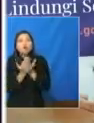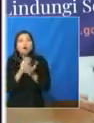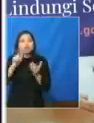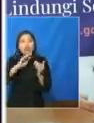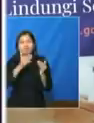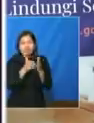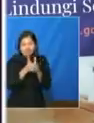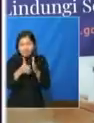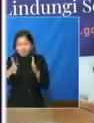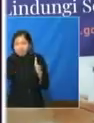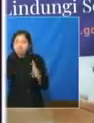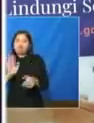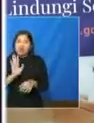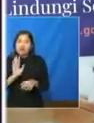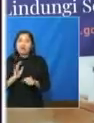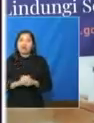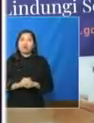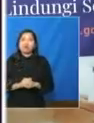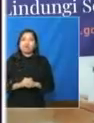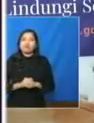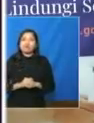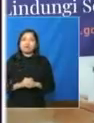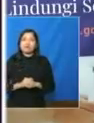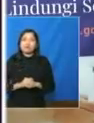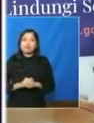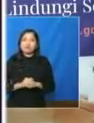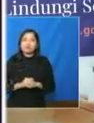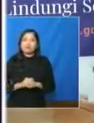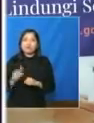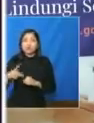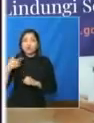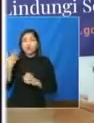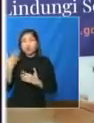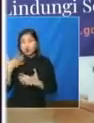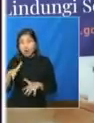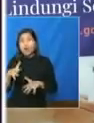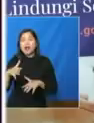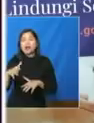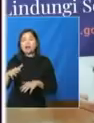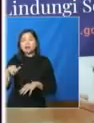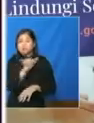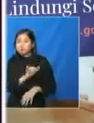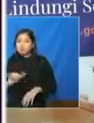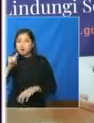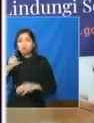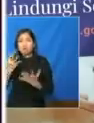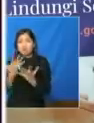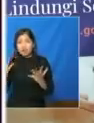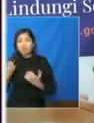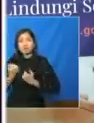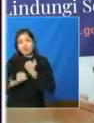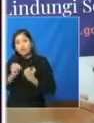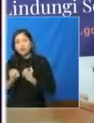kita berharap pada setelah dilaksanakan kegiatan bersama dengan masyarakat diharapkan pada bulan